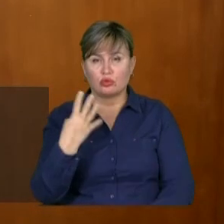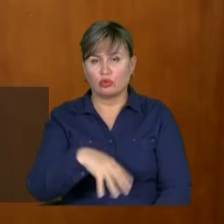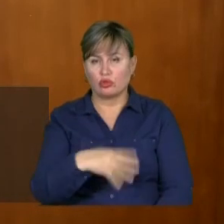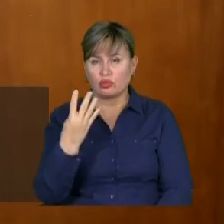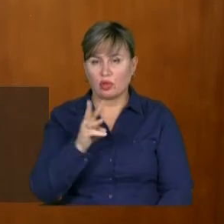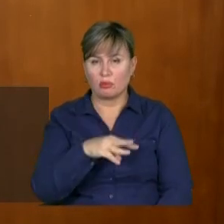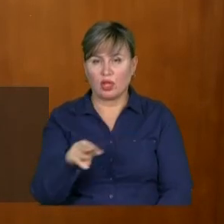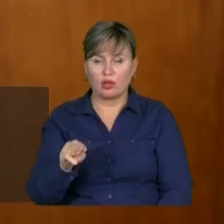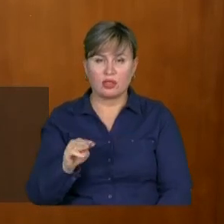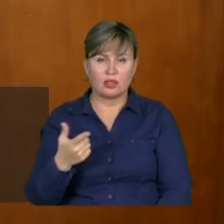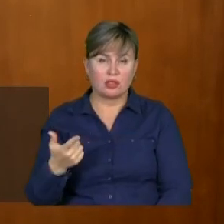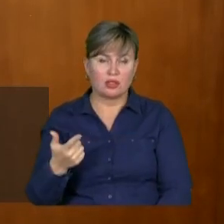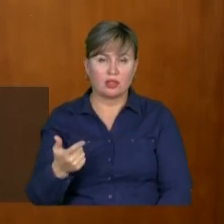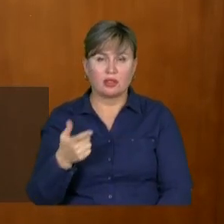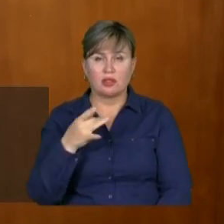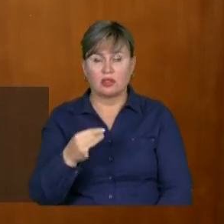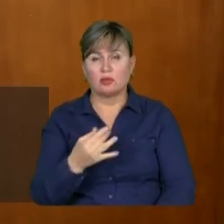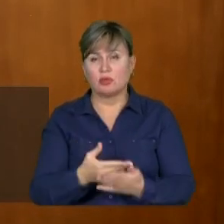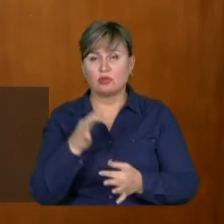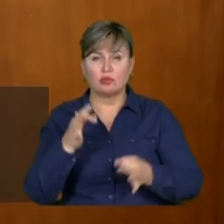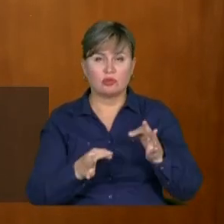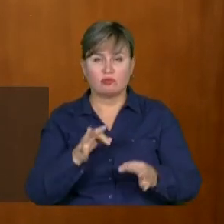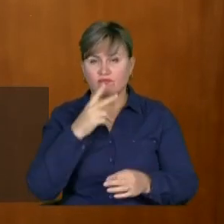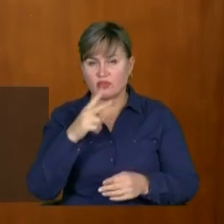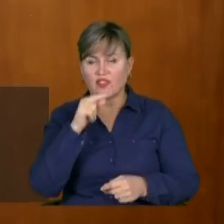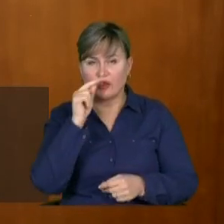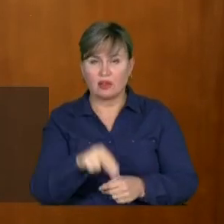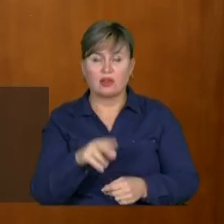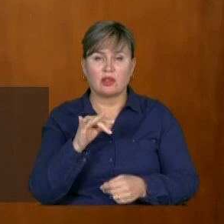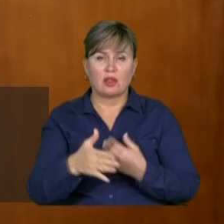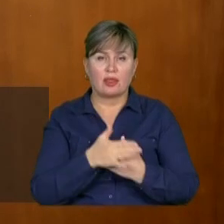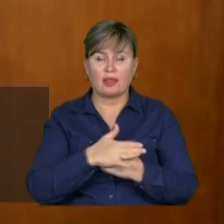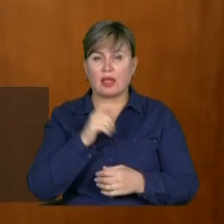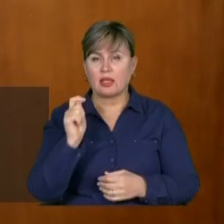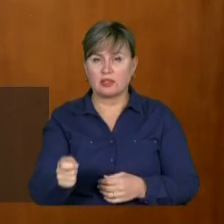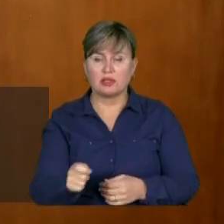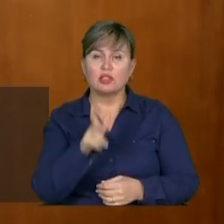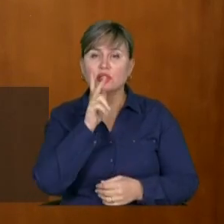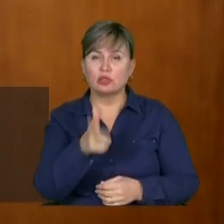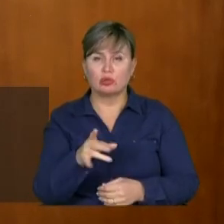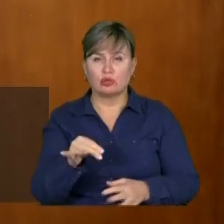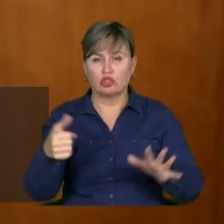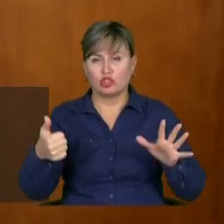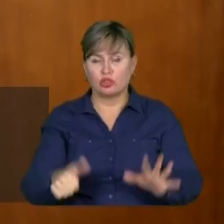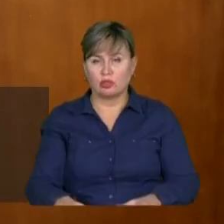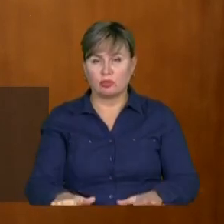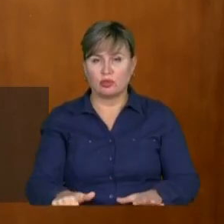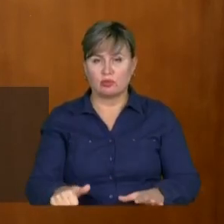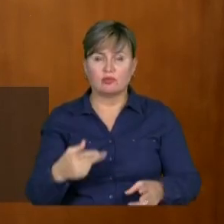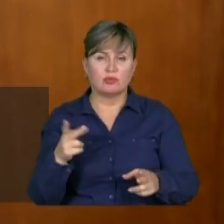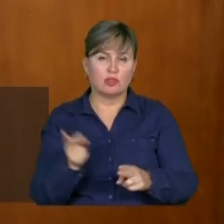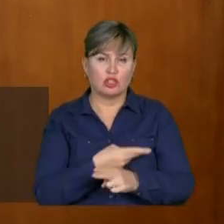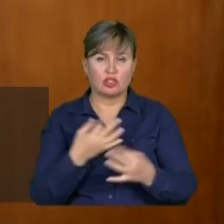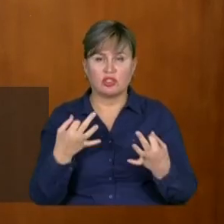44 миллионов тенге. Приговором суда она признана виновной с назначением ей наказания в виде 3 лет и 6 месяцев